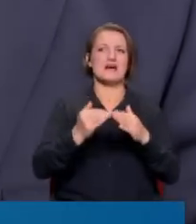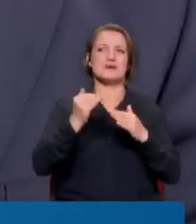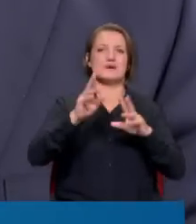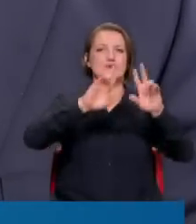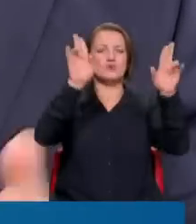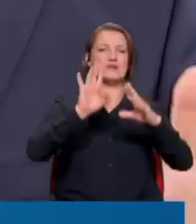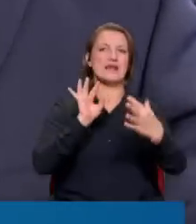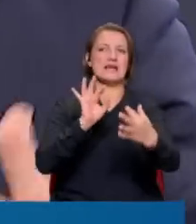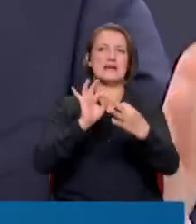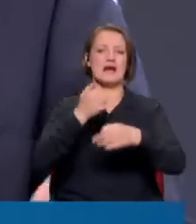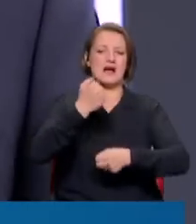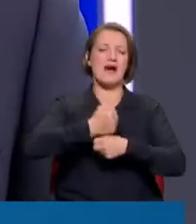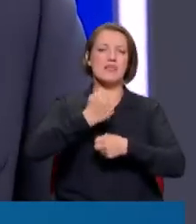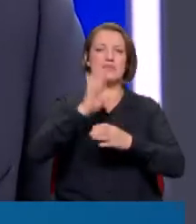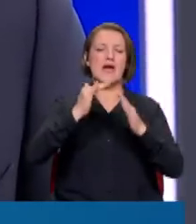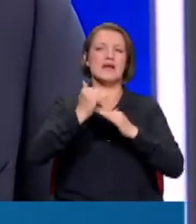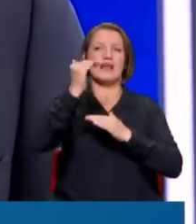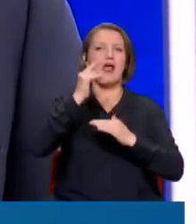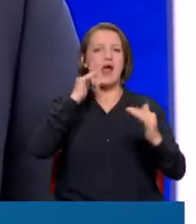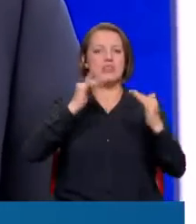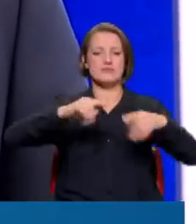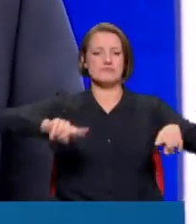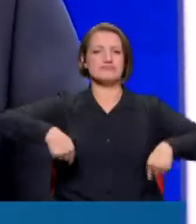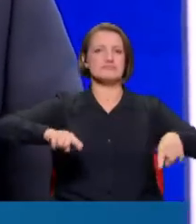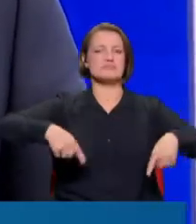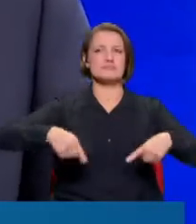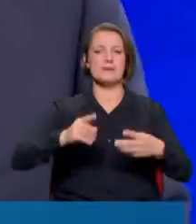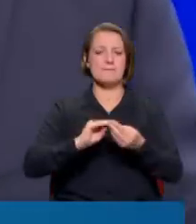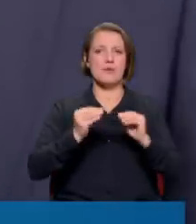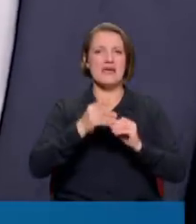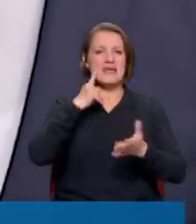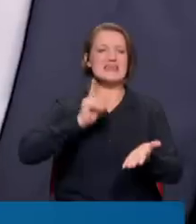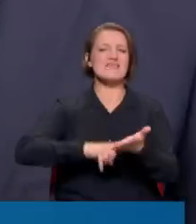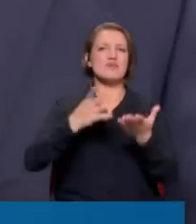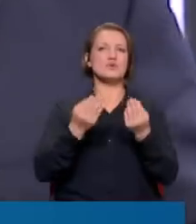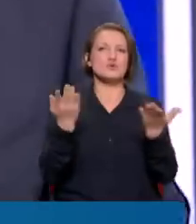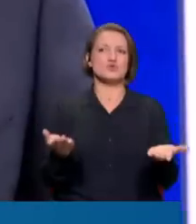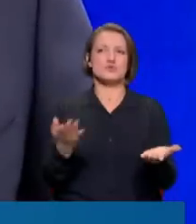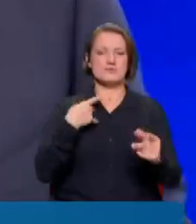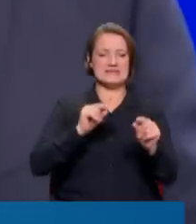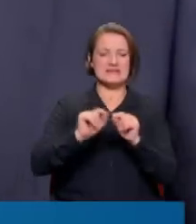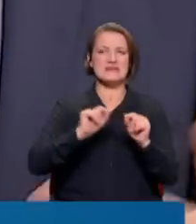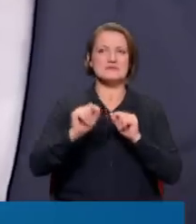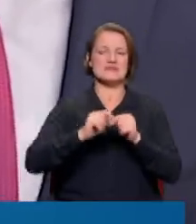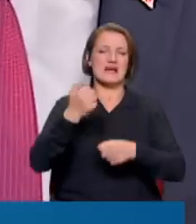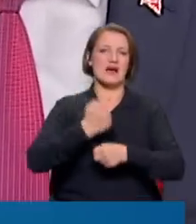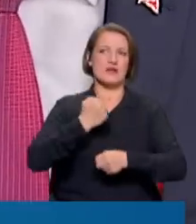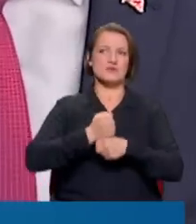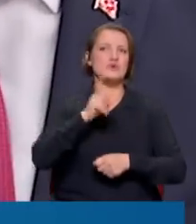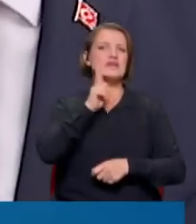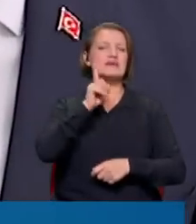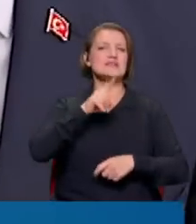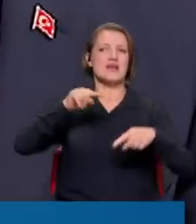uluslararası ilişkiler garantör daha da ileride anlaşma imza atıyorsunuz Mesela bizim kefil oluyorsunuz biz mesela Kıbrıs'ta garantörü İngiltere de